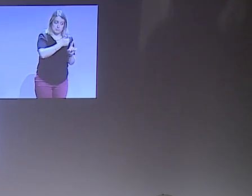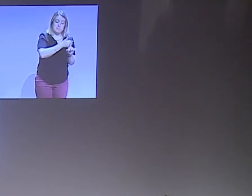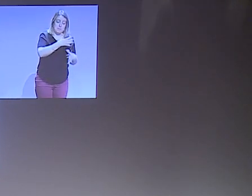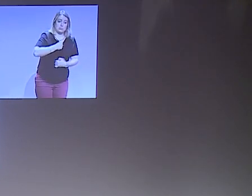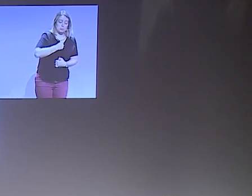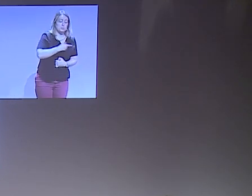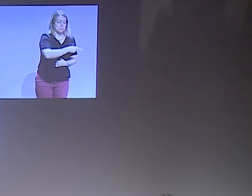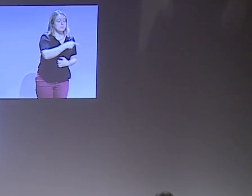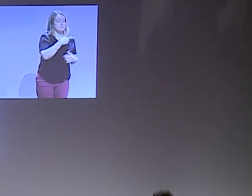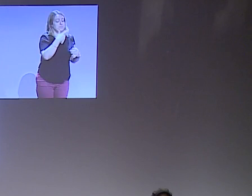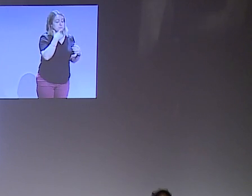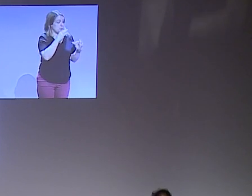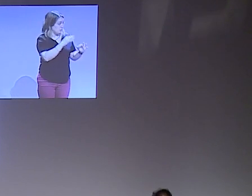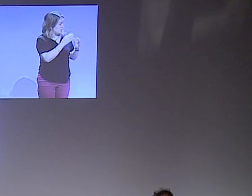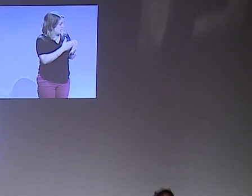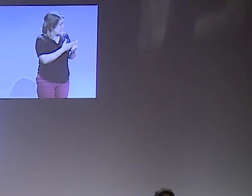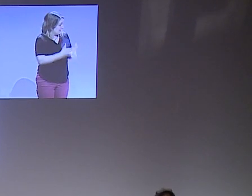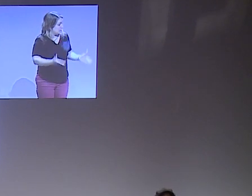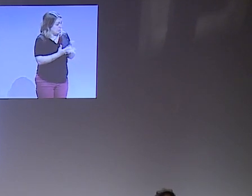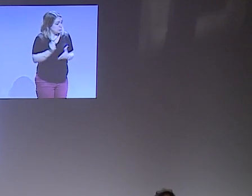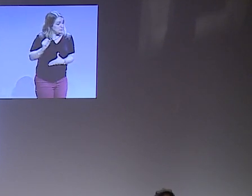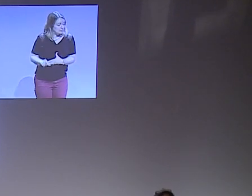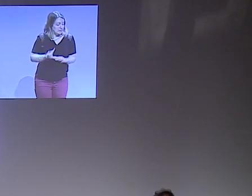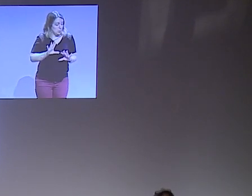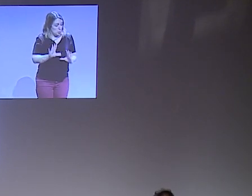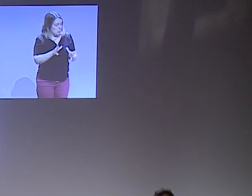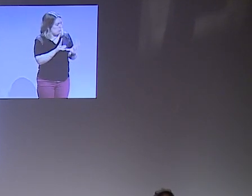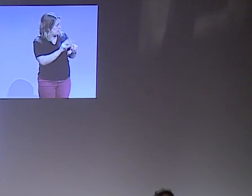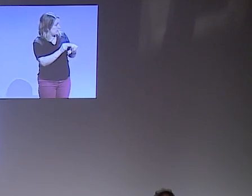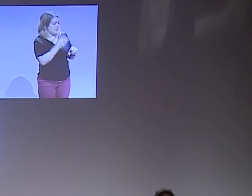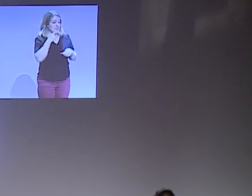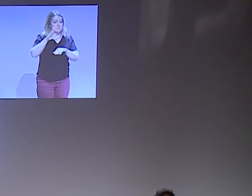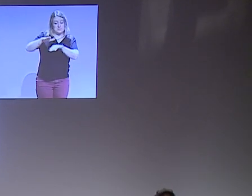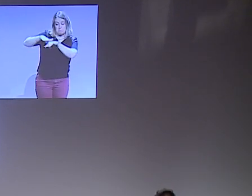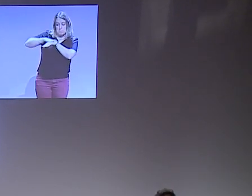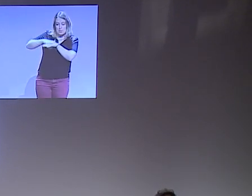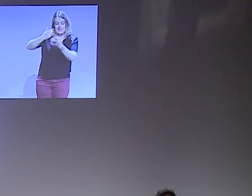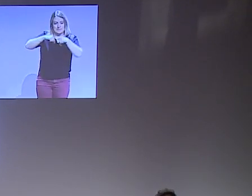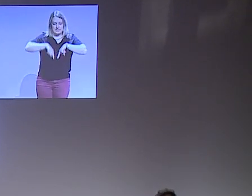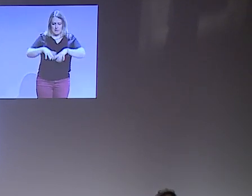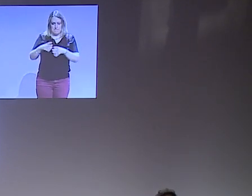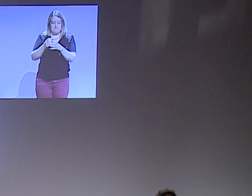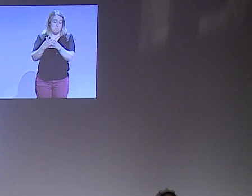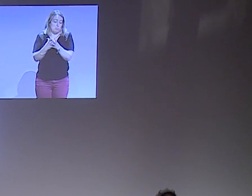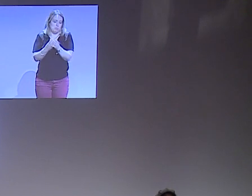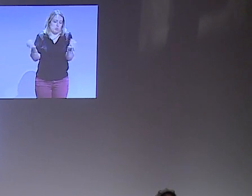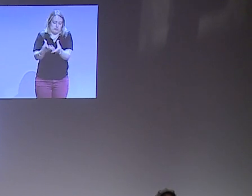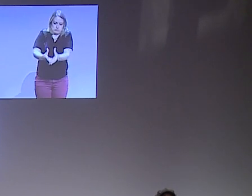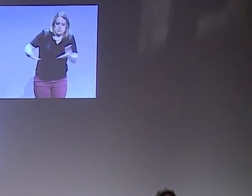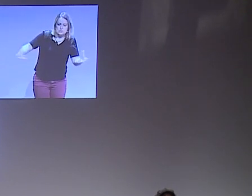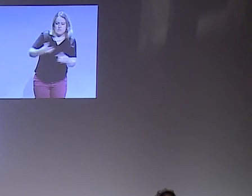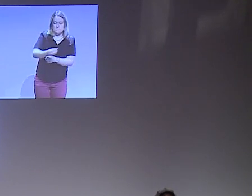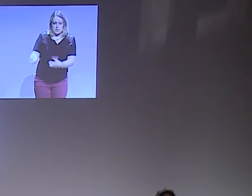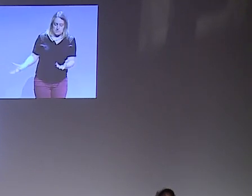Comment vous situez ça, cette histoire, donc d'une politique d'État d'adoption en nombre et en masse? On voit la